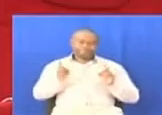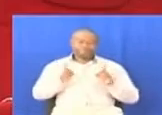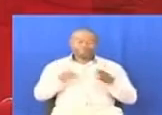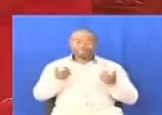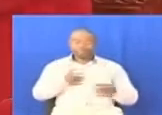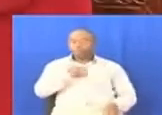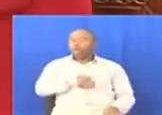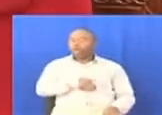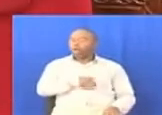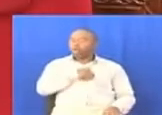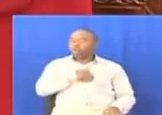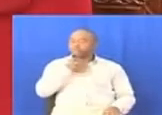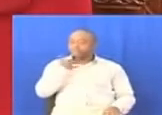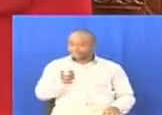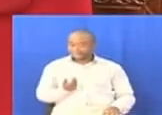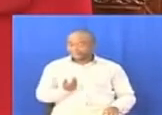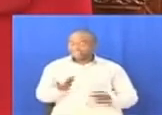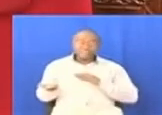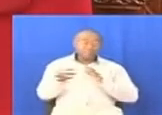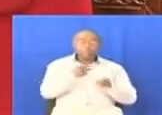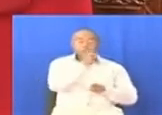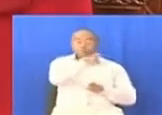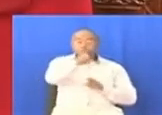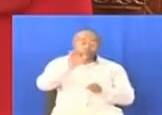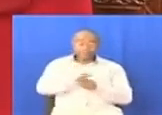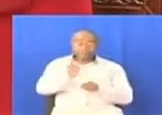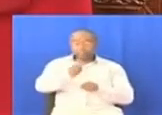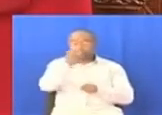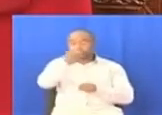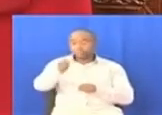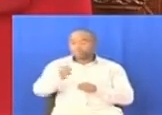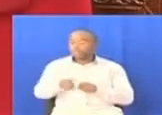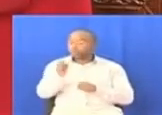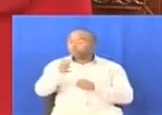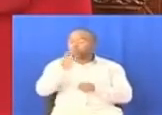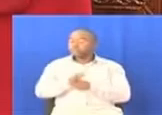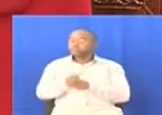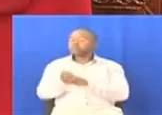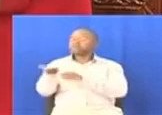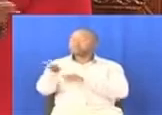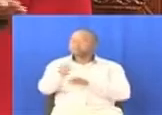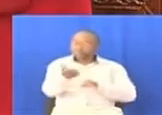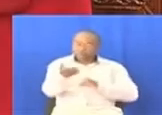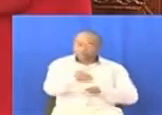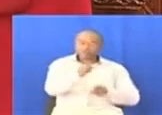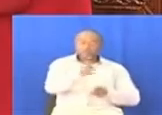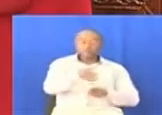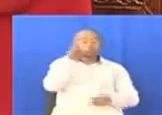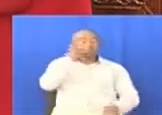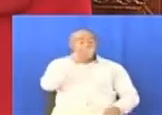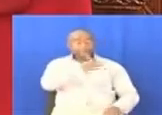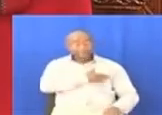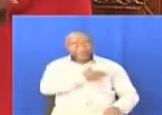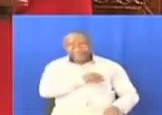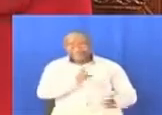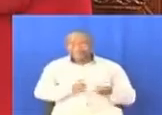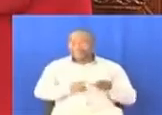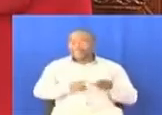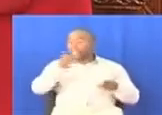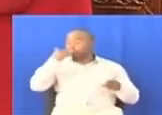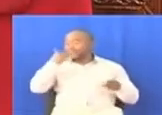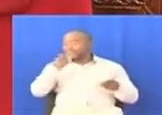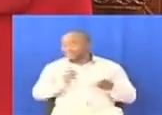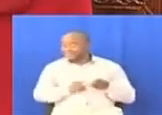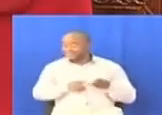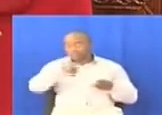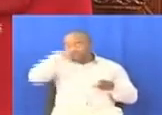hofu imewaua Watanzania wengi sana, waliokuwa na pressure, waliokuwa na visukari,